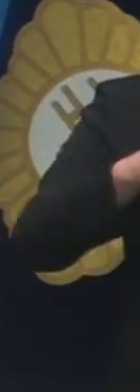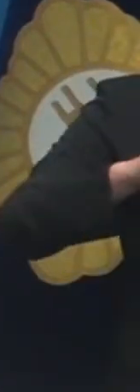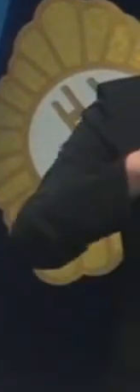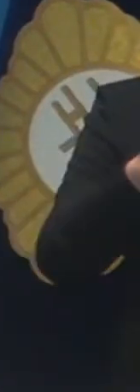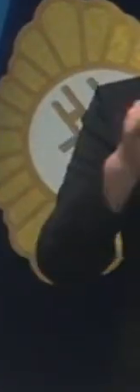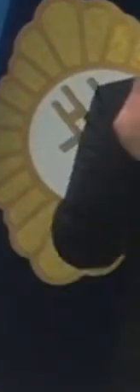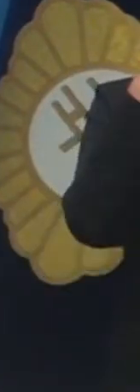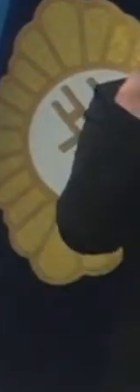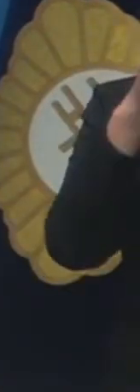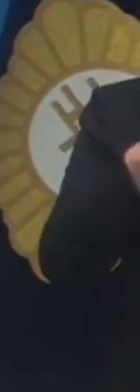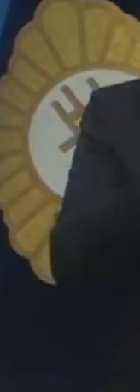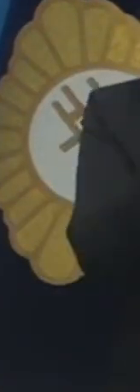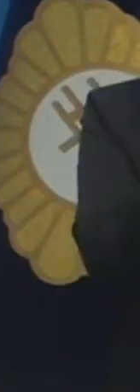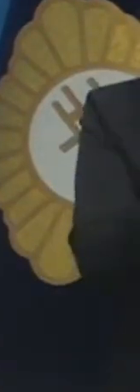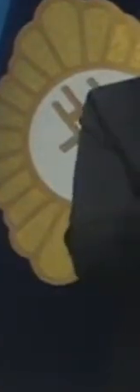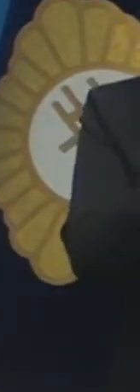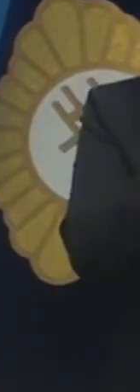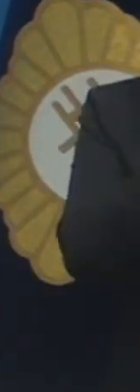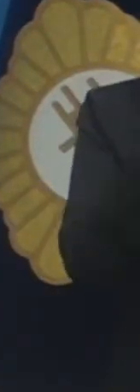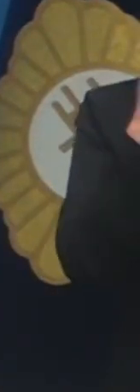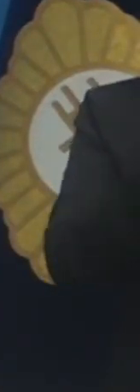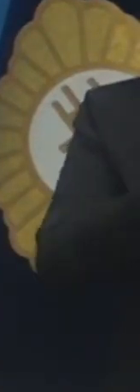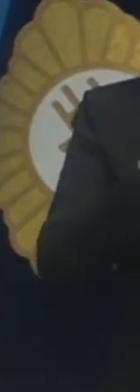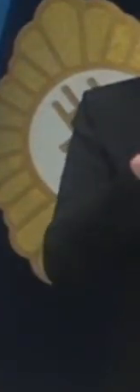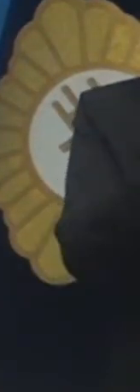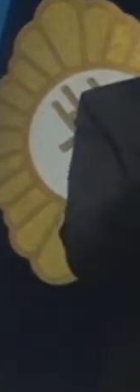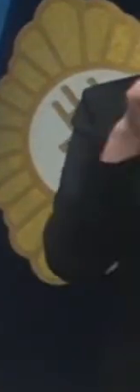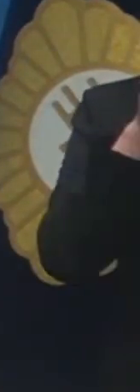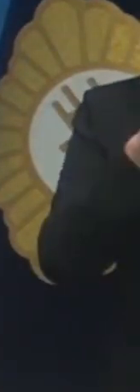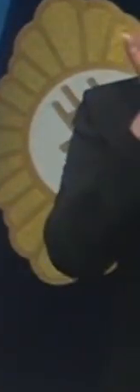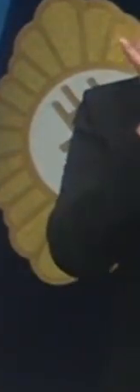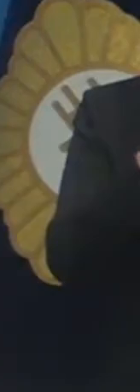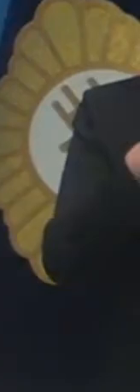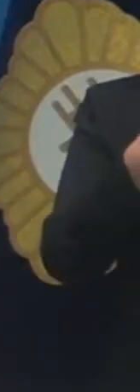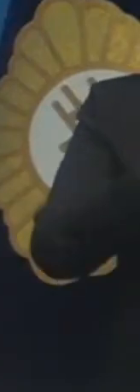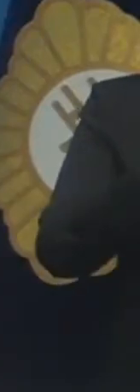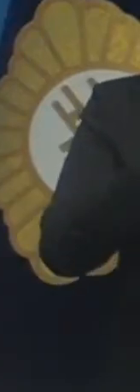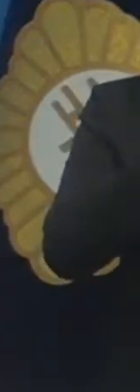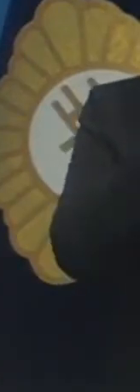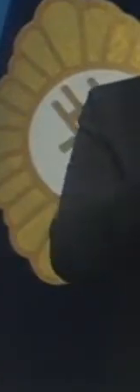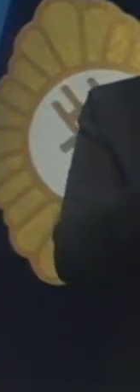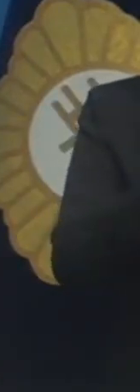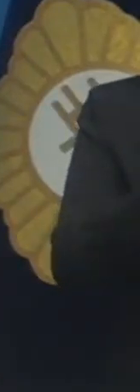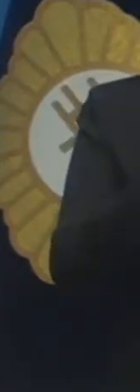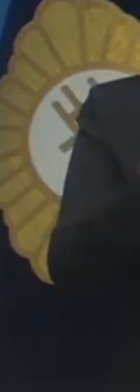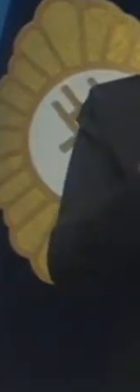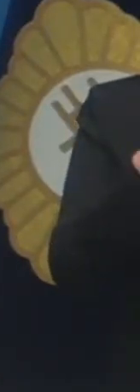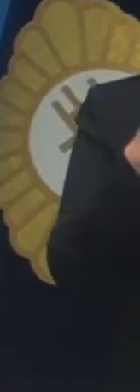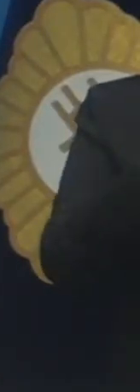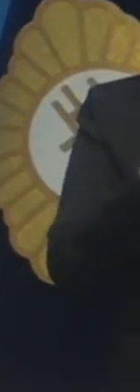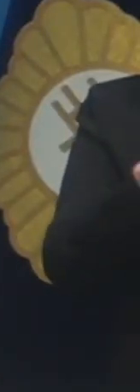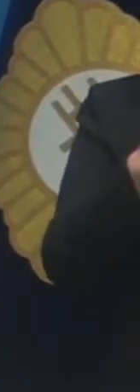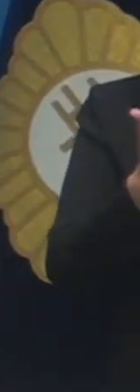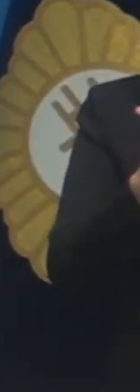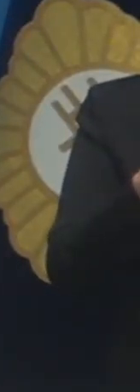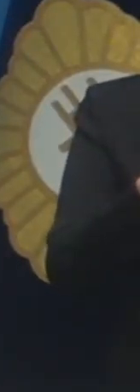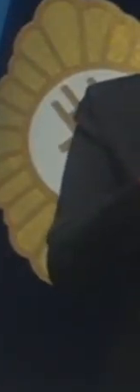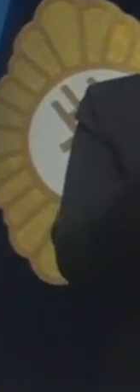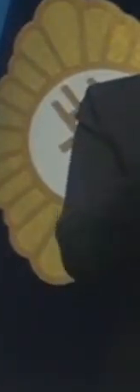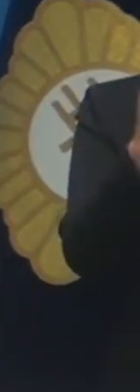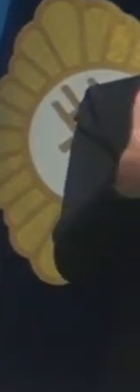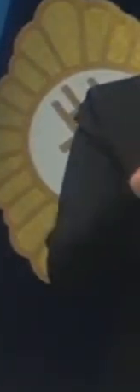보아도 표절이 명백한 김건희의 표절 논문을 표절이 아니다라고 손바닥으로 하늘을